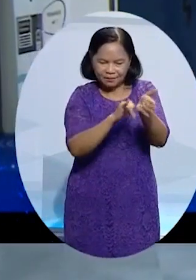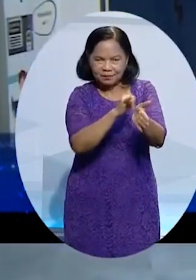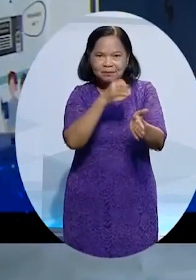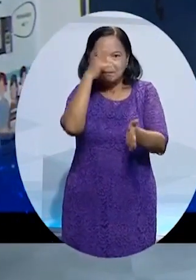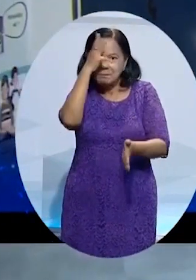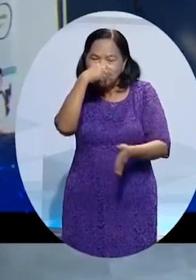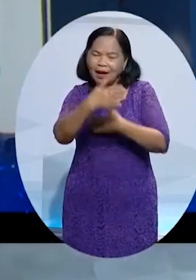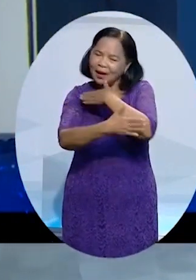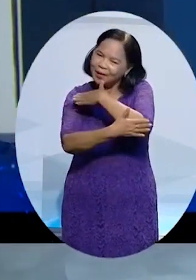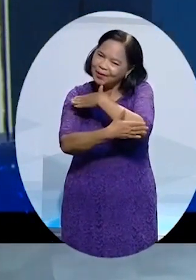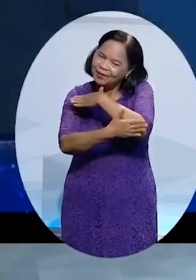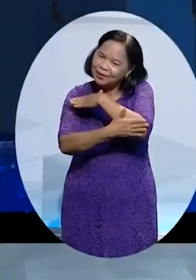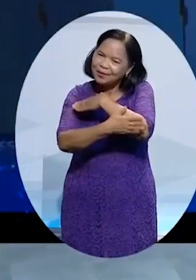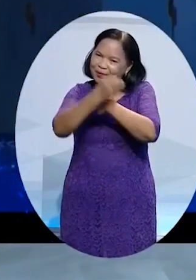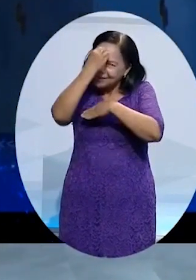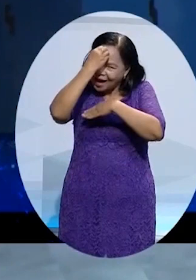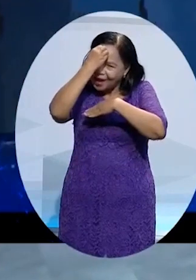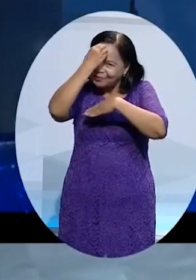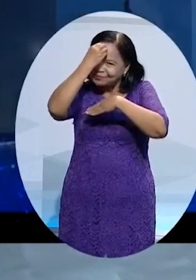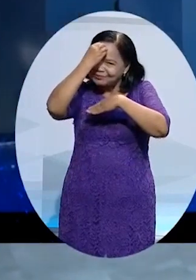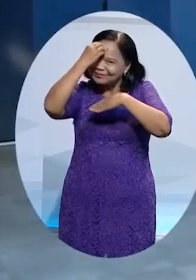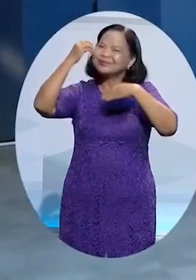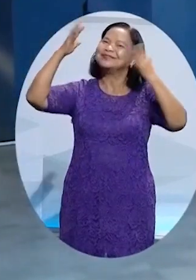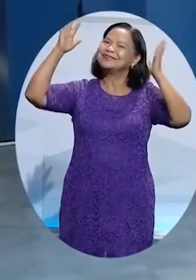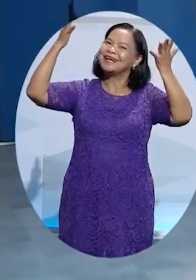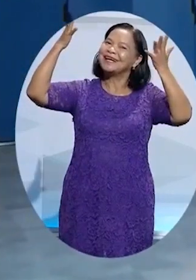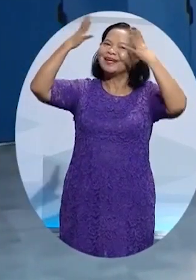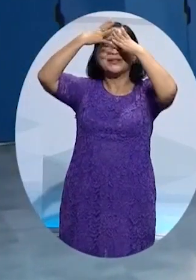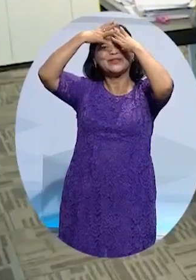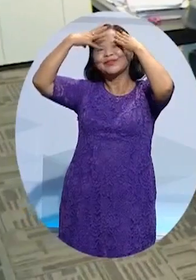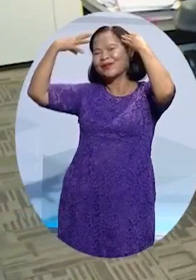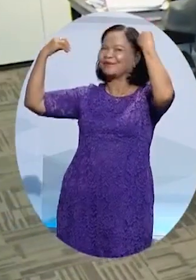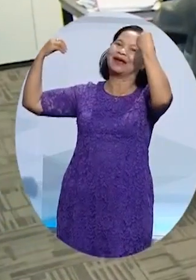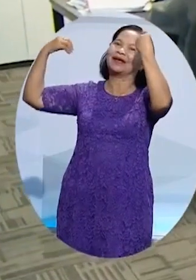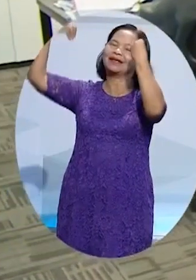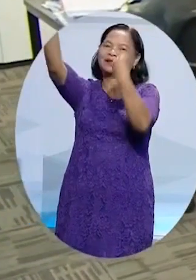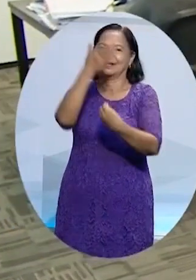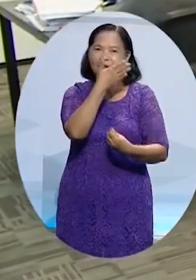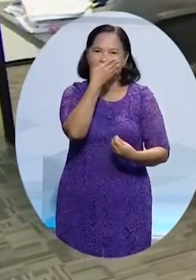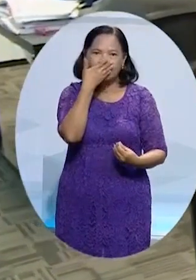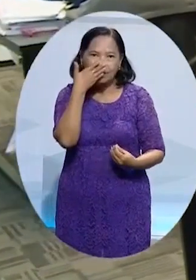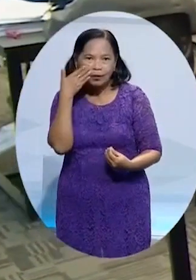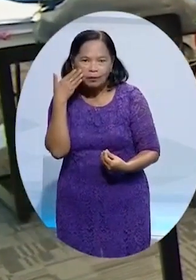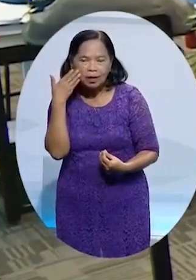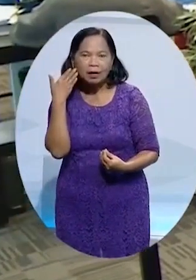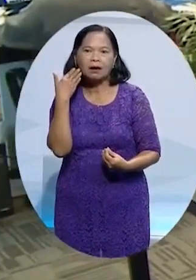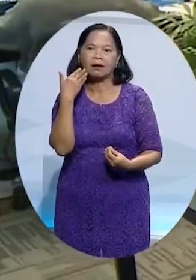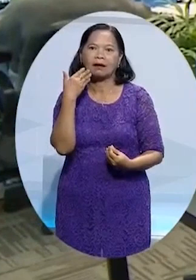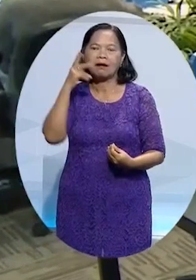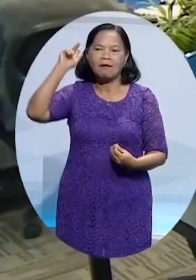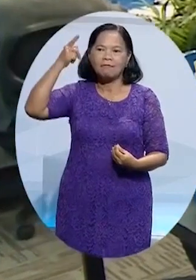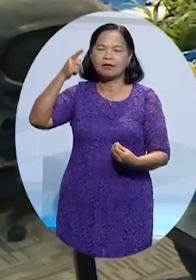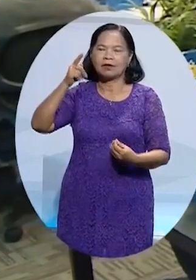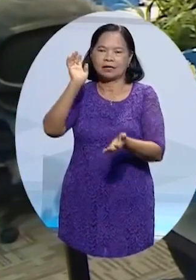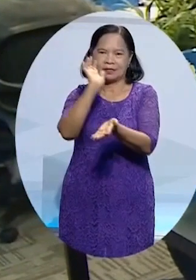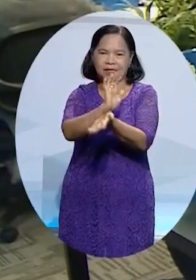các em học sinh có cảm giác vừa học vừa chơi, tạo sự thoải mái và hứng thú cho người học. Đặc biệt, Edupia áp dụng phương pháp chuẩn quốc tế, nhưng